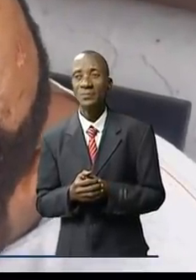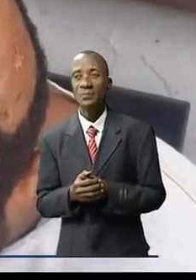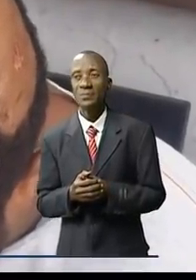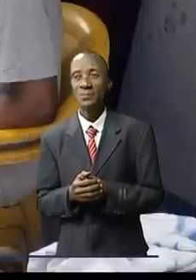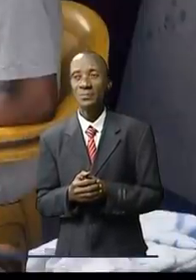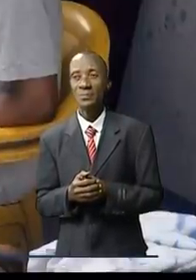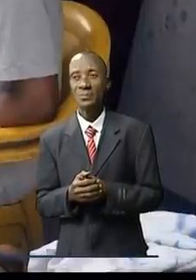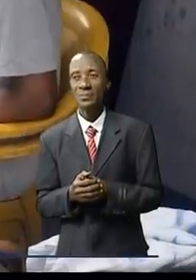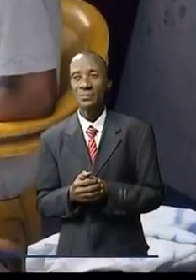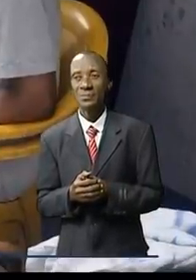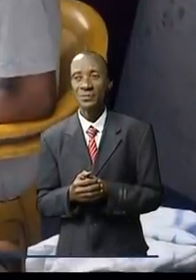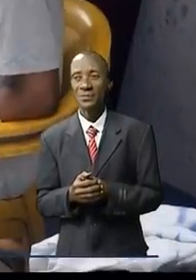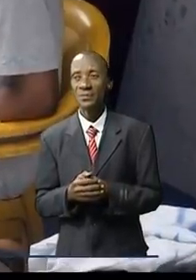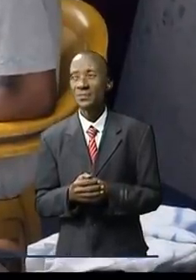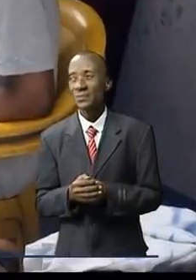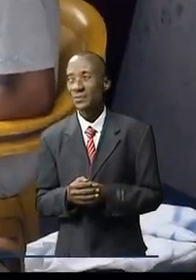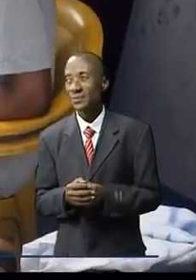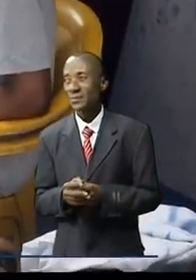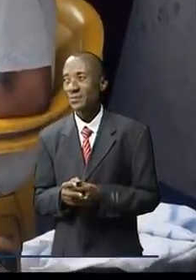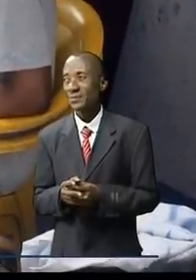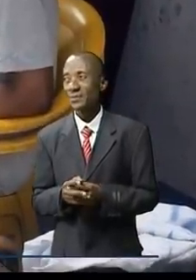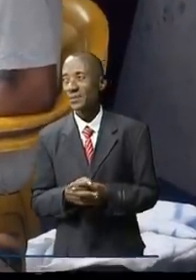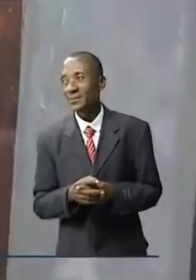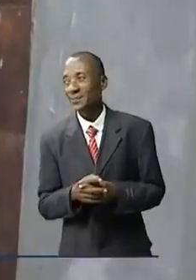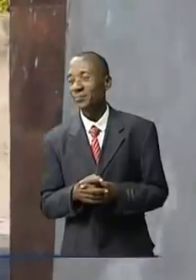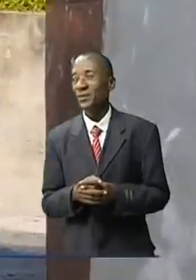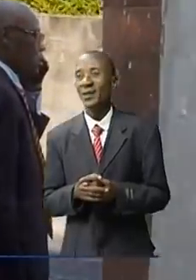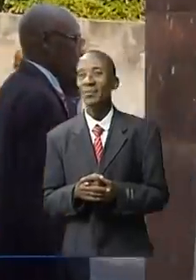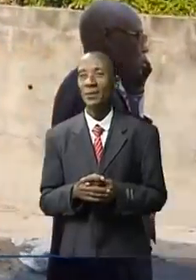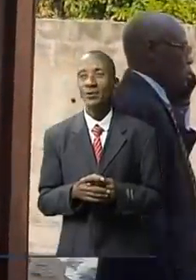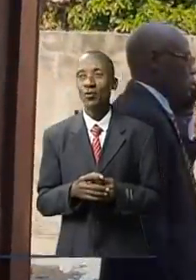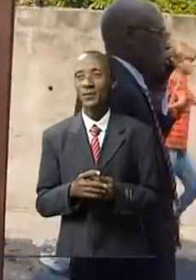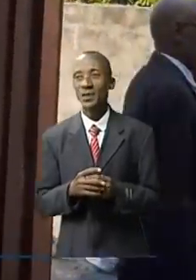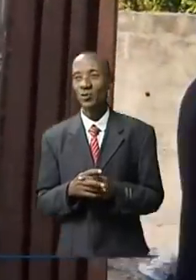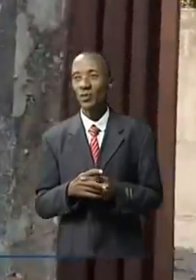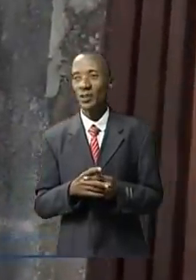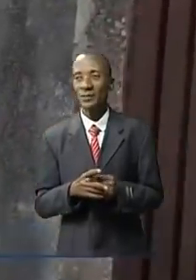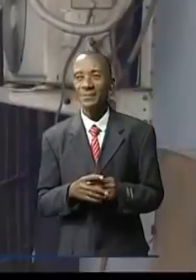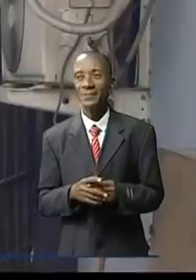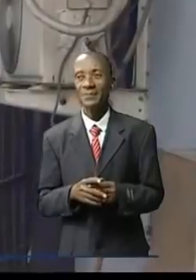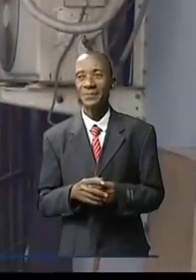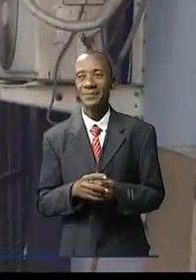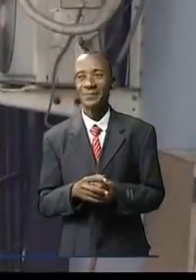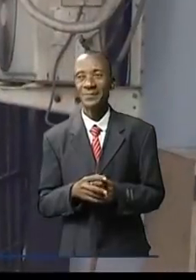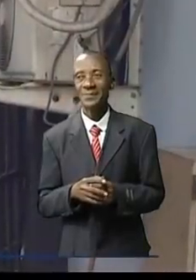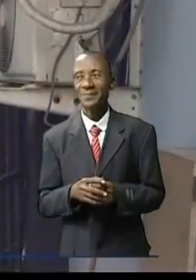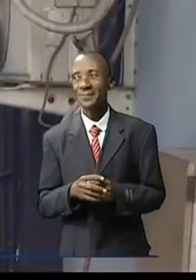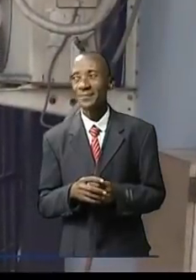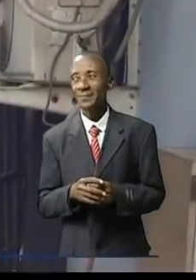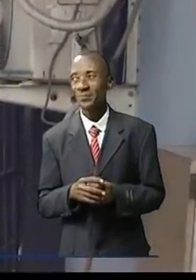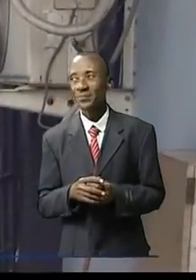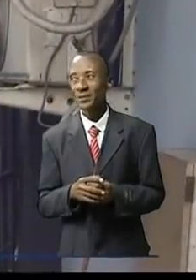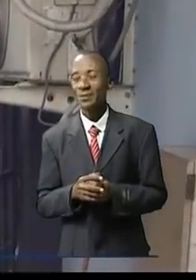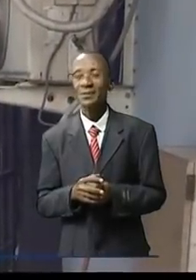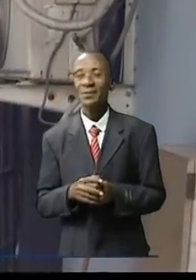samedi 9 octobre. Les occupants de l'avenue Refuge à Kitambo, magasin, à quelques mètres de Camp Luano, étaient victimes de l'agression des